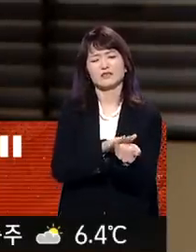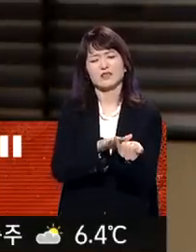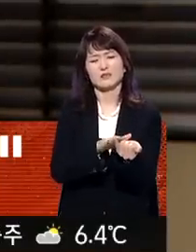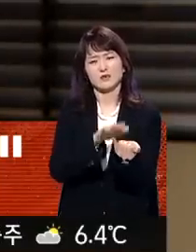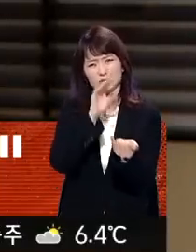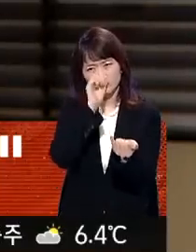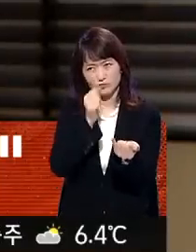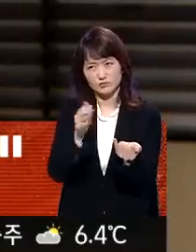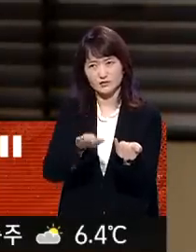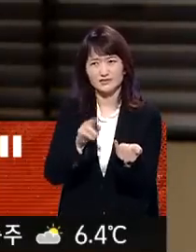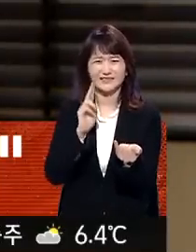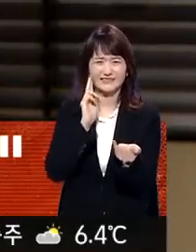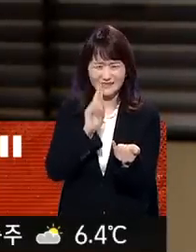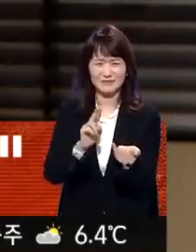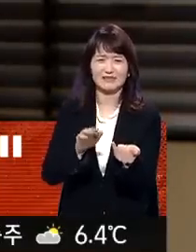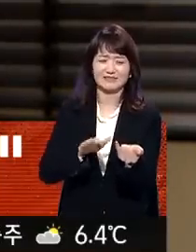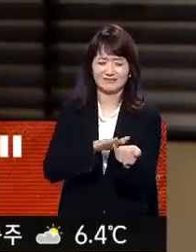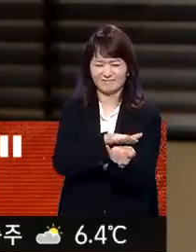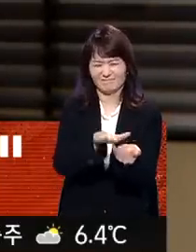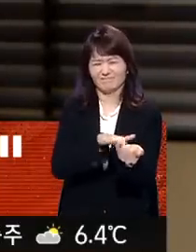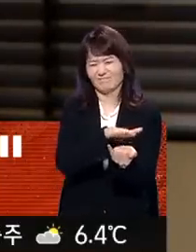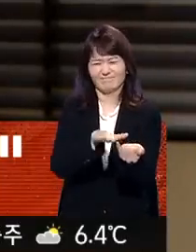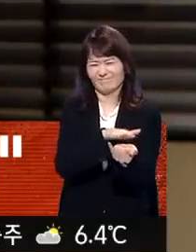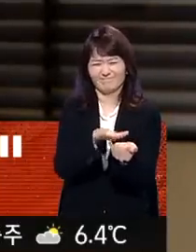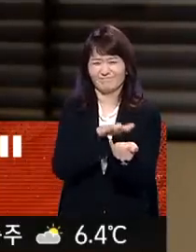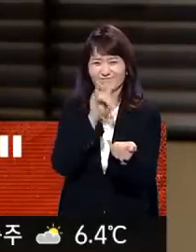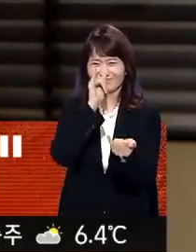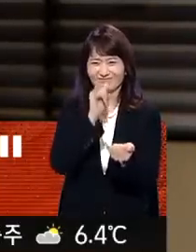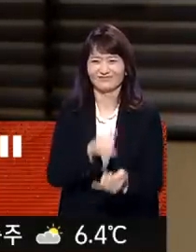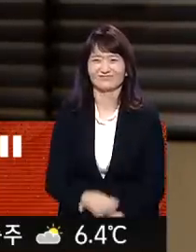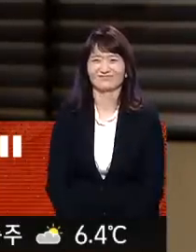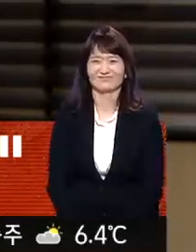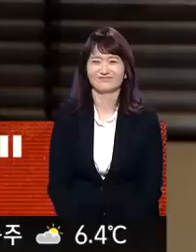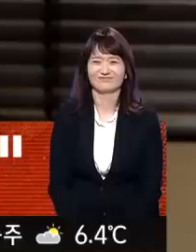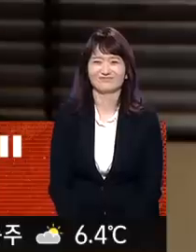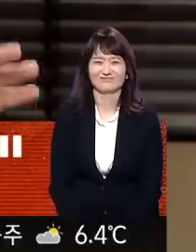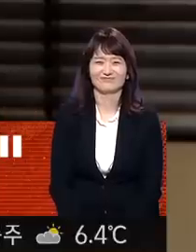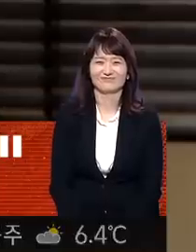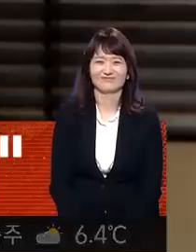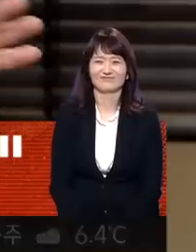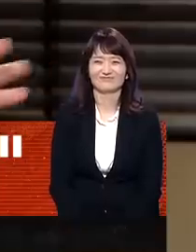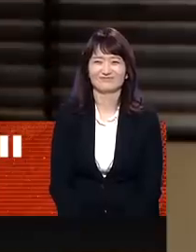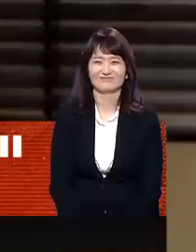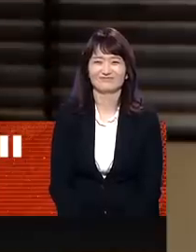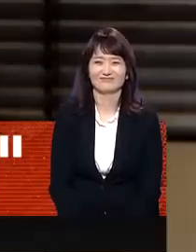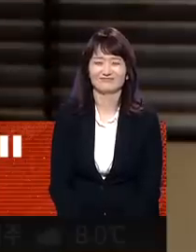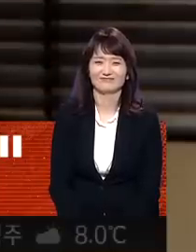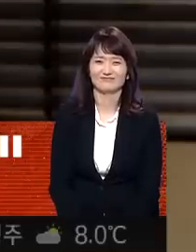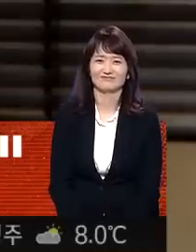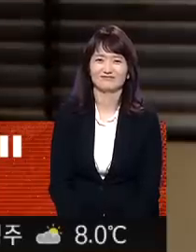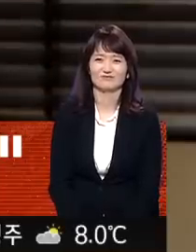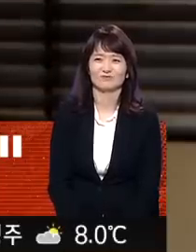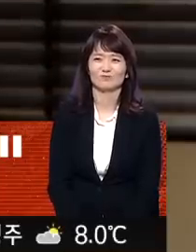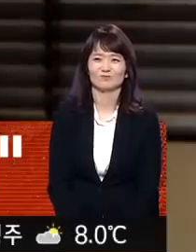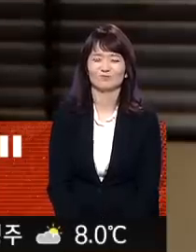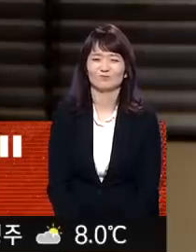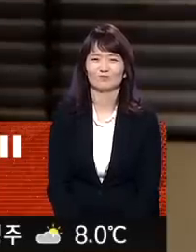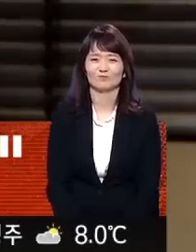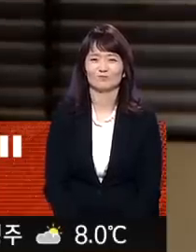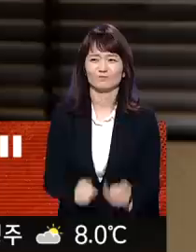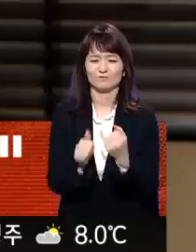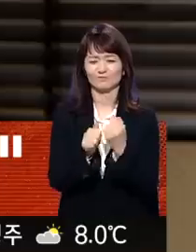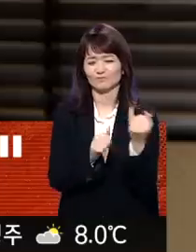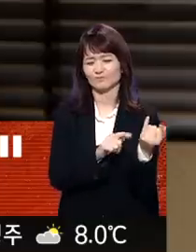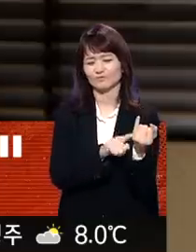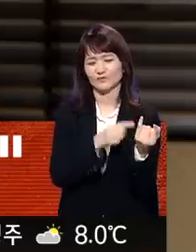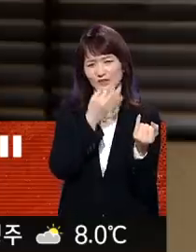막 문대고 뭐 이거는 문지른다 그러나요? 뭐 한다고요? 사투리 썼습니다. 아, 문지르는 그런 상황이면 문 뺀다고요? 상대가